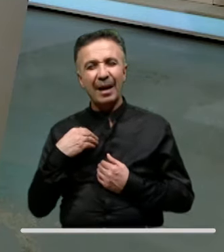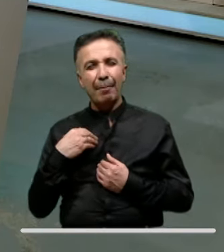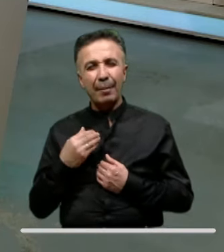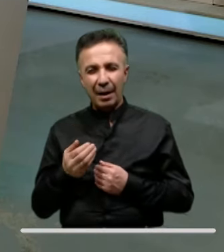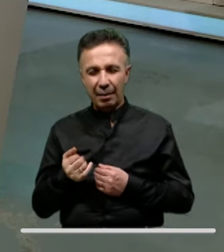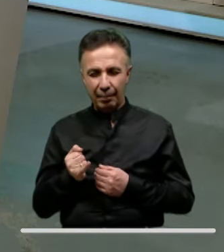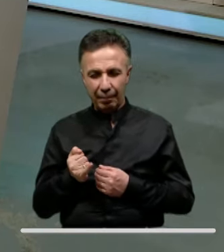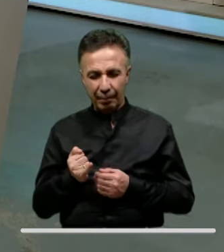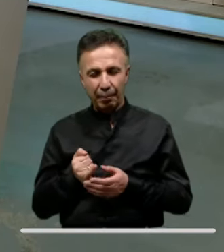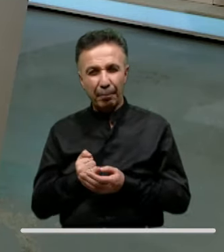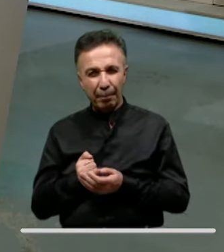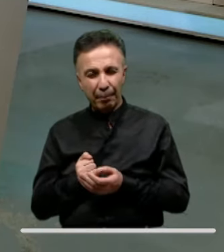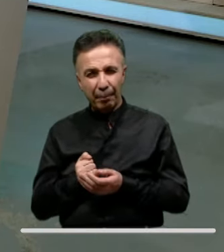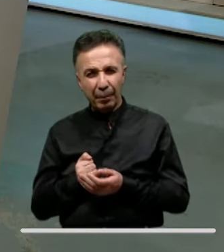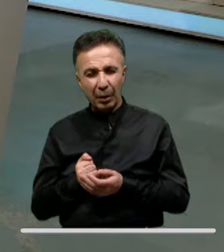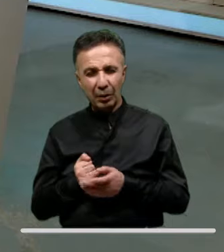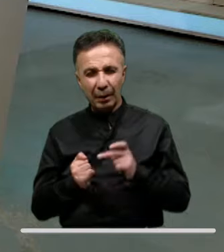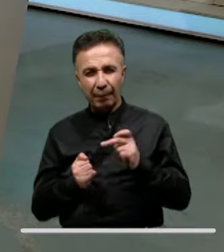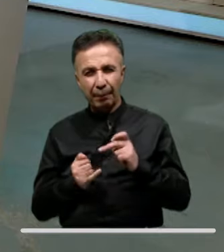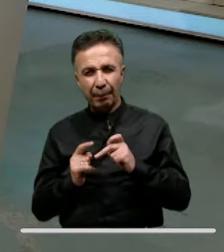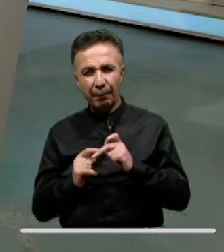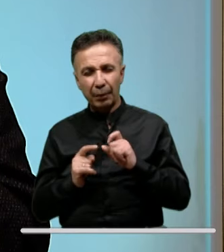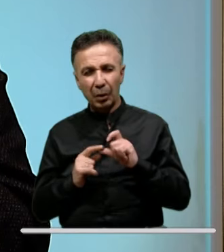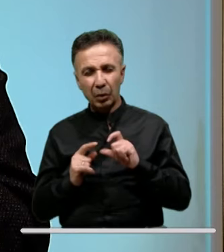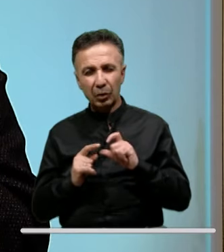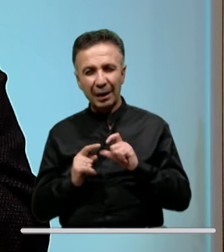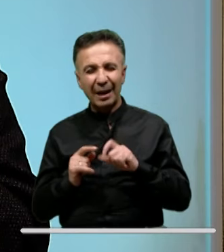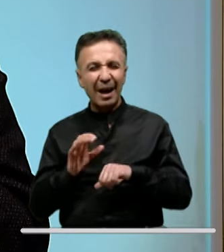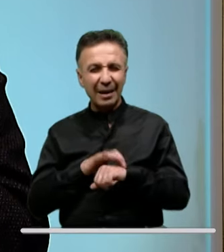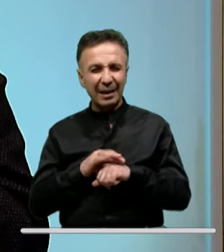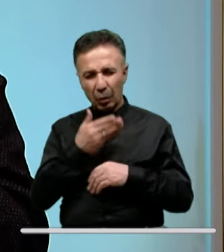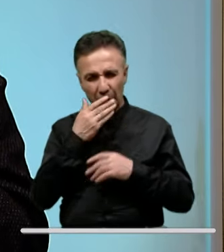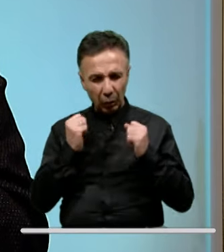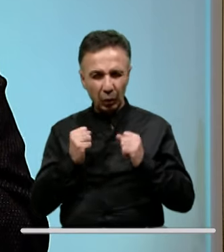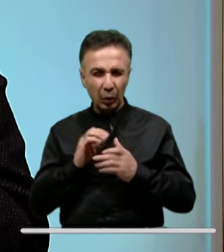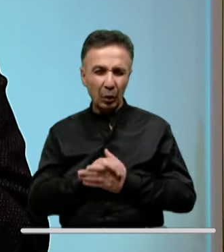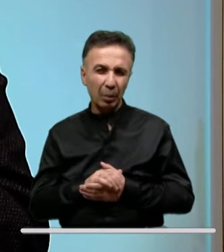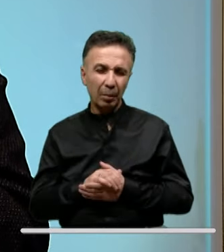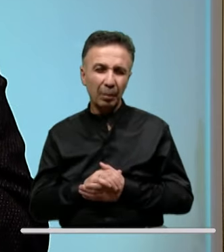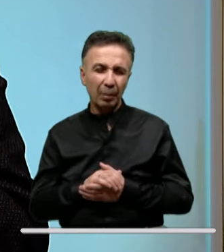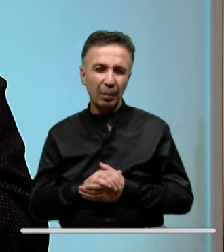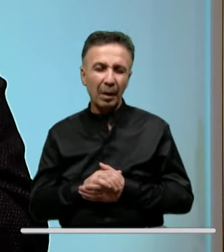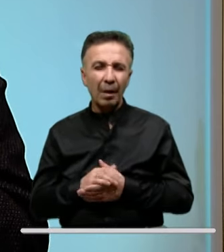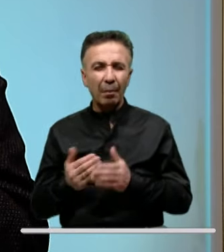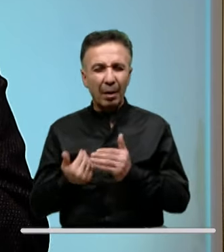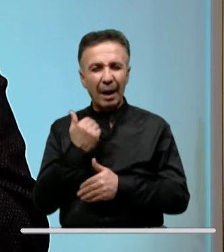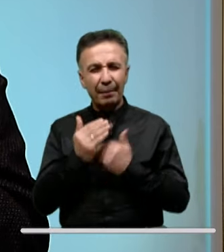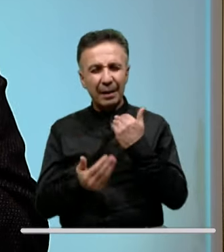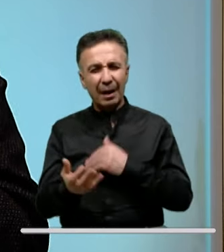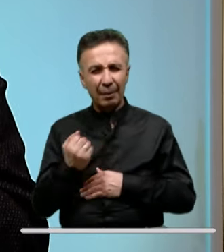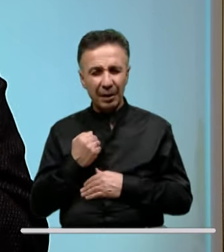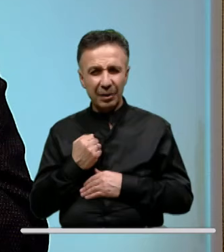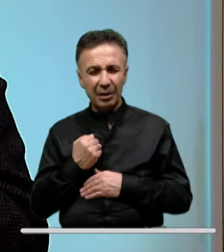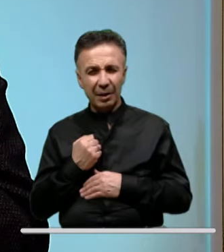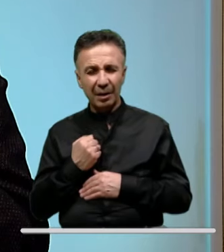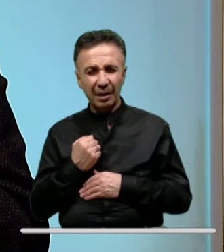tutuyorum. Evet. Bu abdest için mesela ufak suya çıkıyorum. Bir 10 dakika, 5 dakika